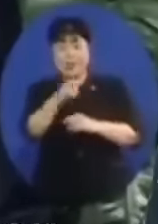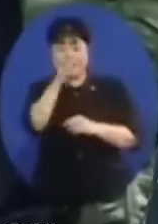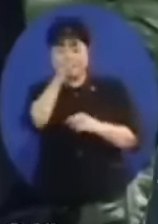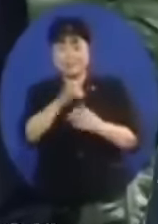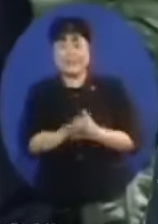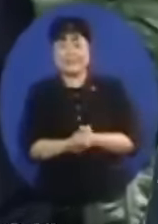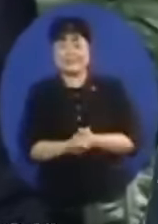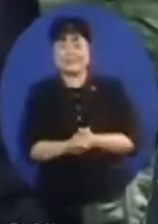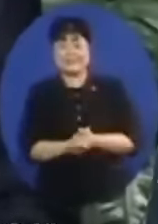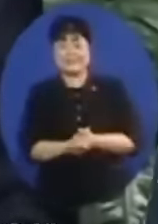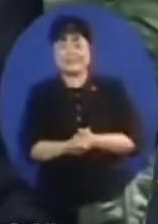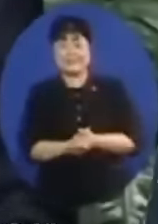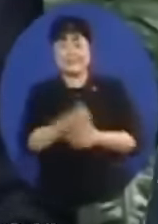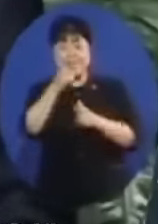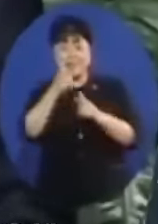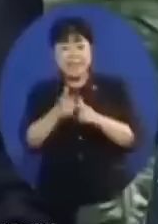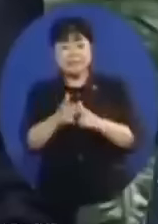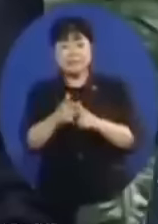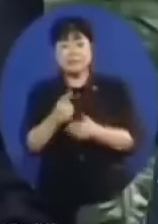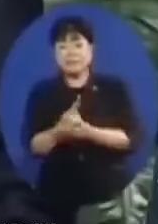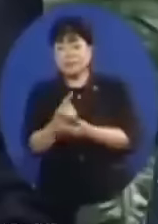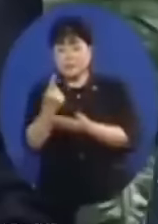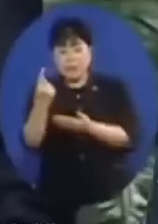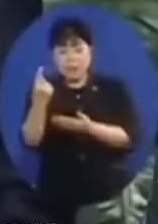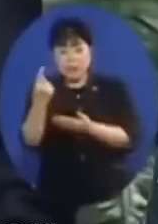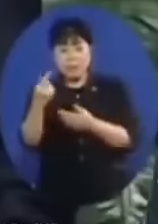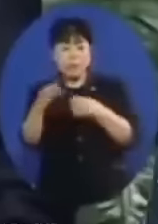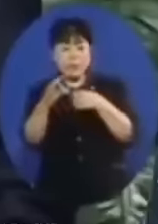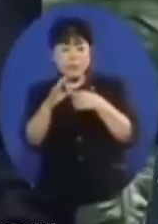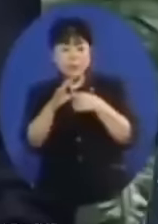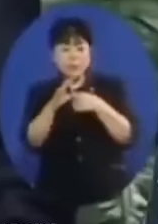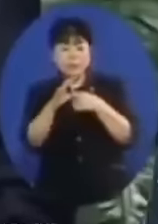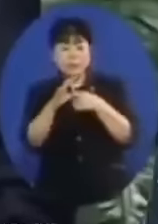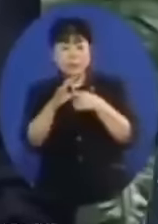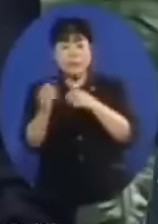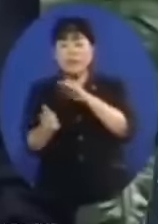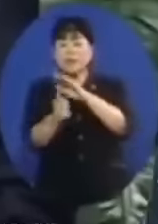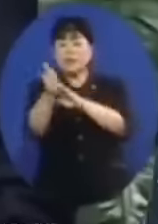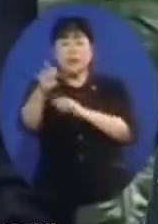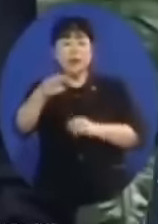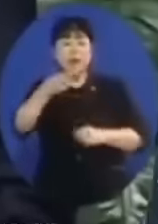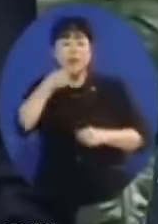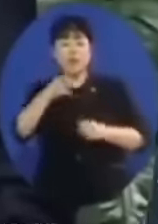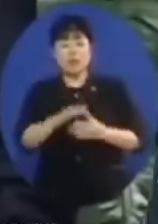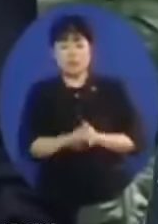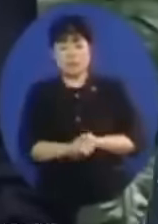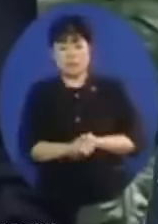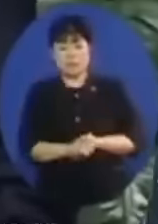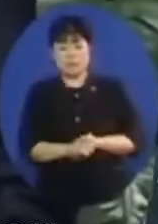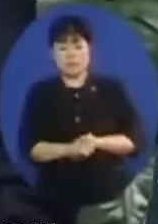있습니다. 예수님을 떠나서는 희망이 없습니다.